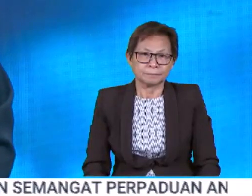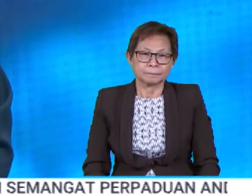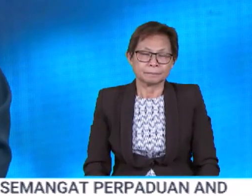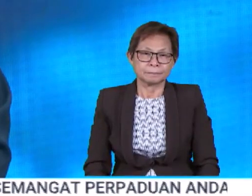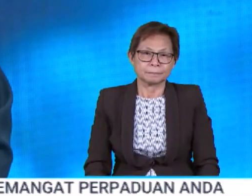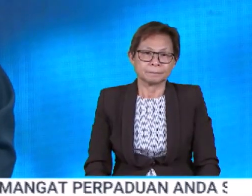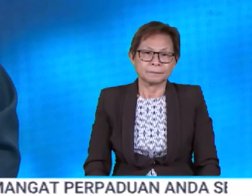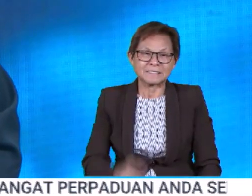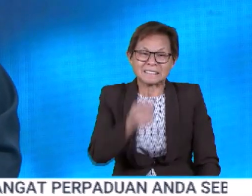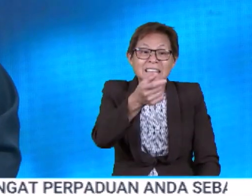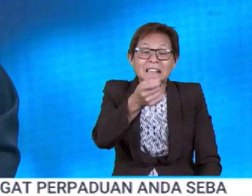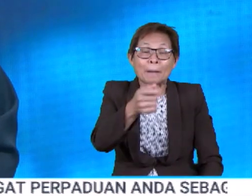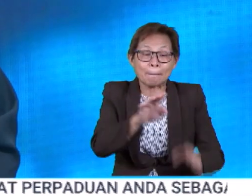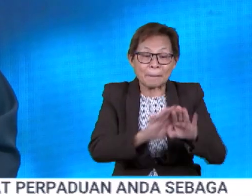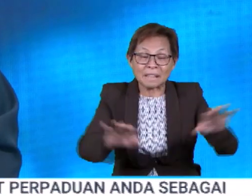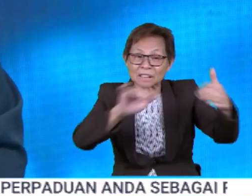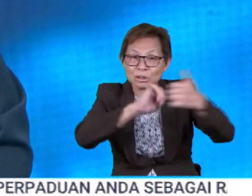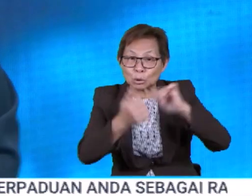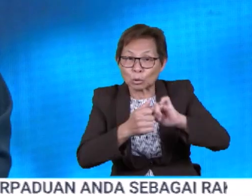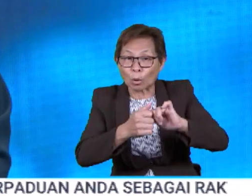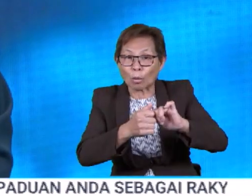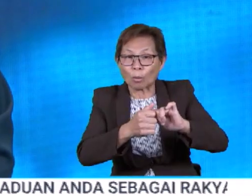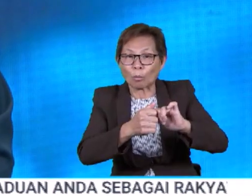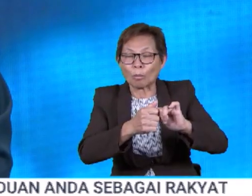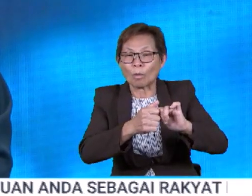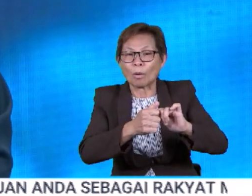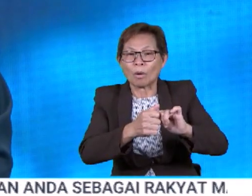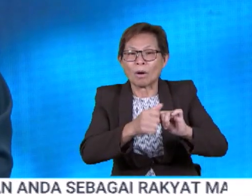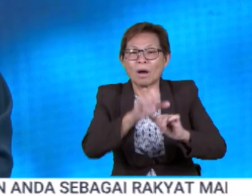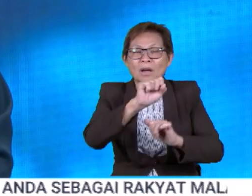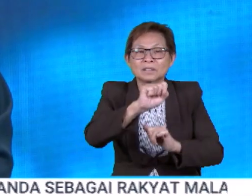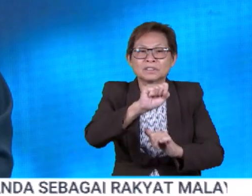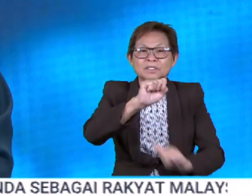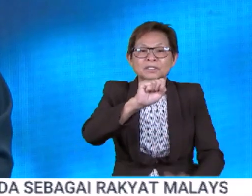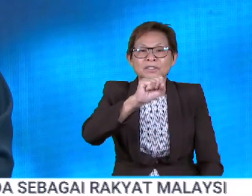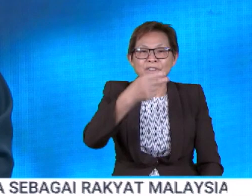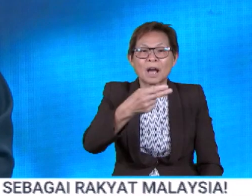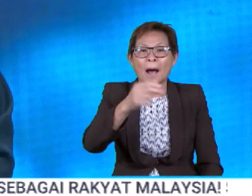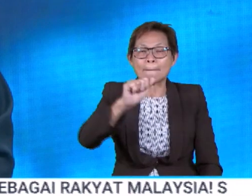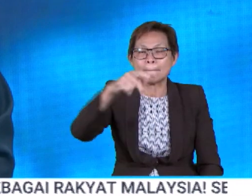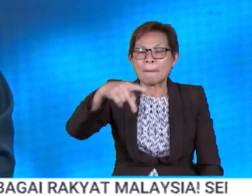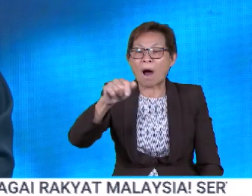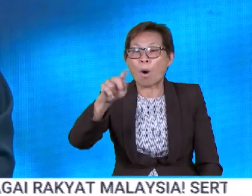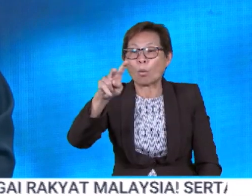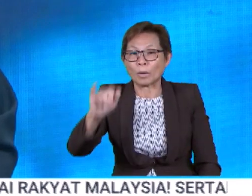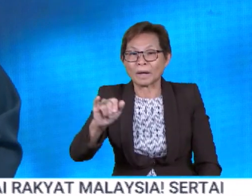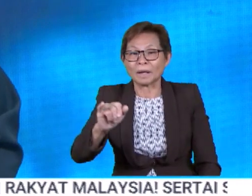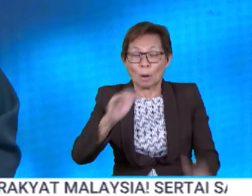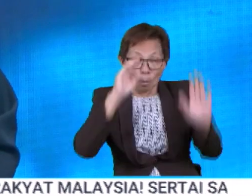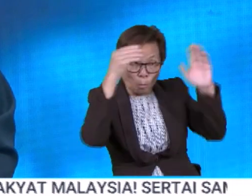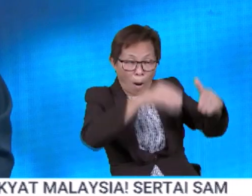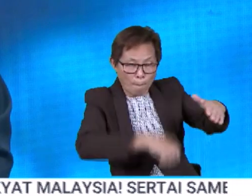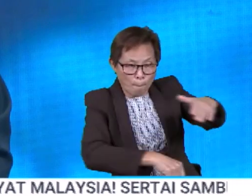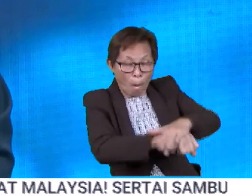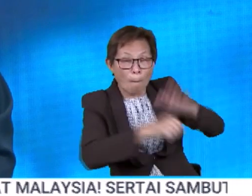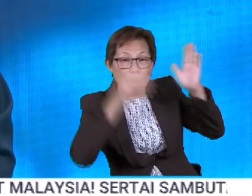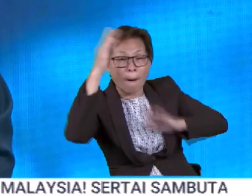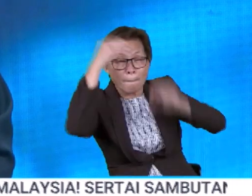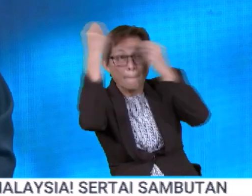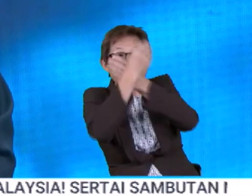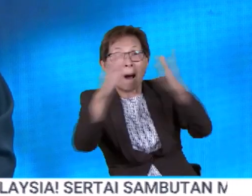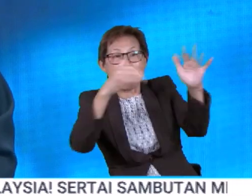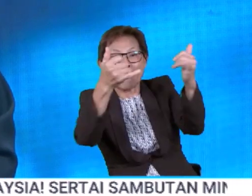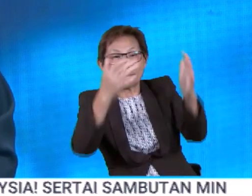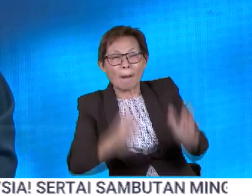sedikit perkembangansukan destinasi seterusnya Safawi Rasyid kini menjadi tumpuan peminat bola sepak Tanah Air ini berikutnya pengumuman